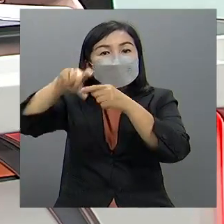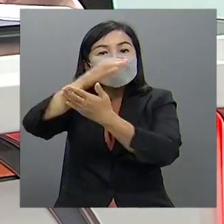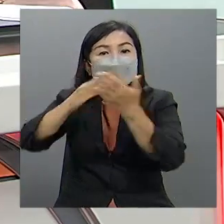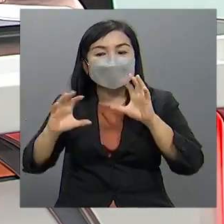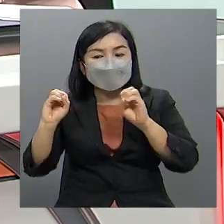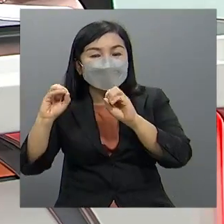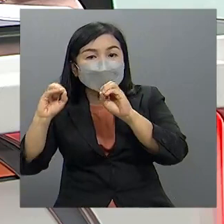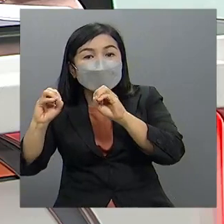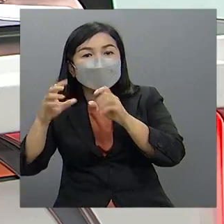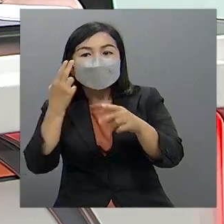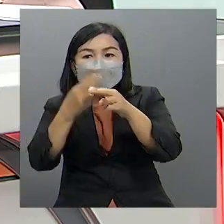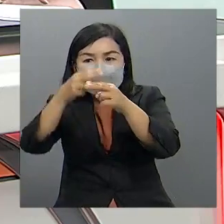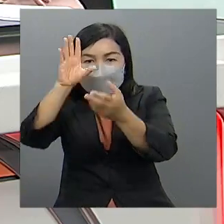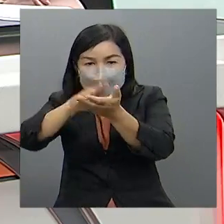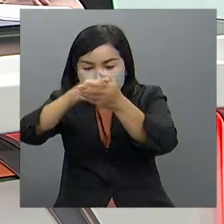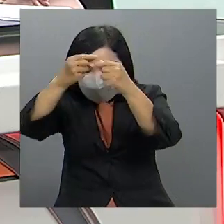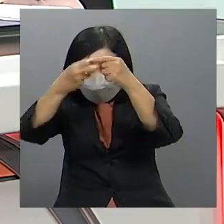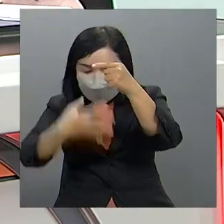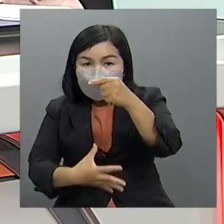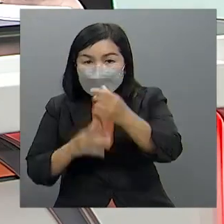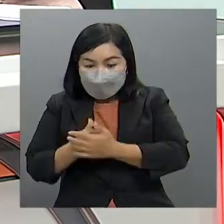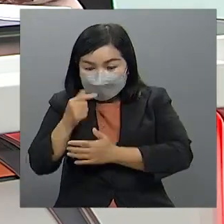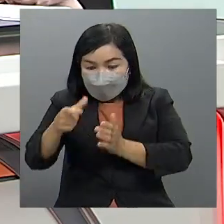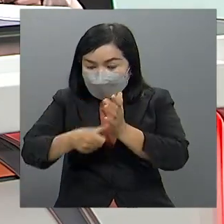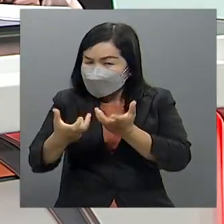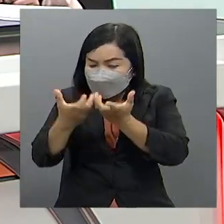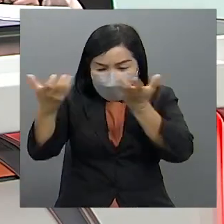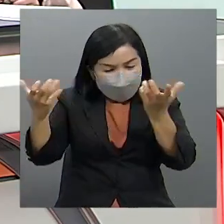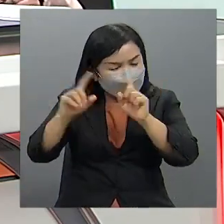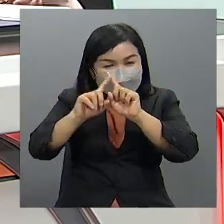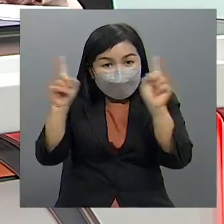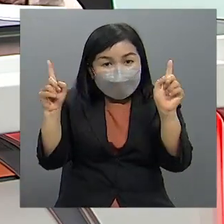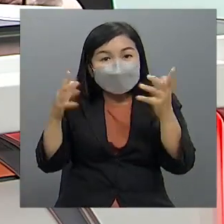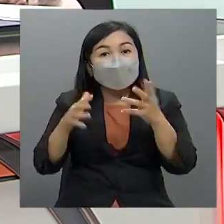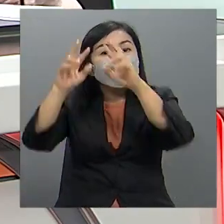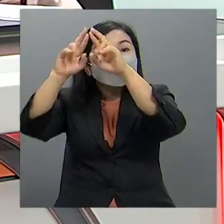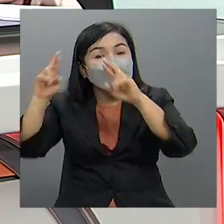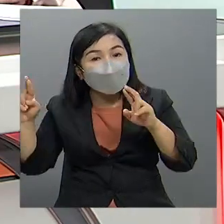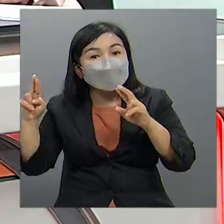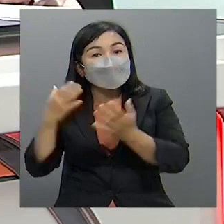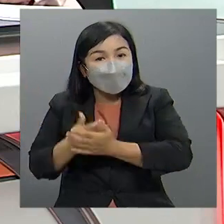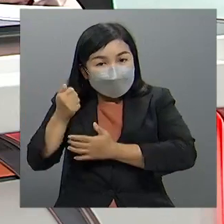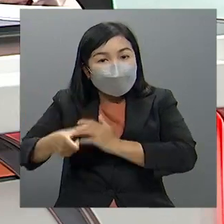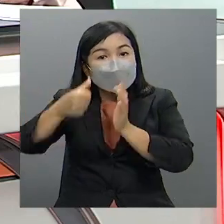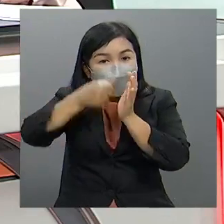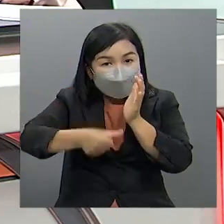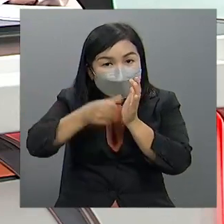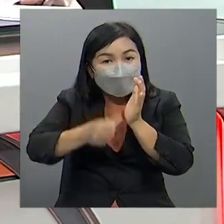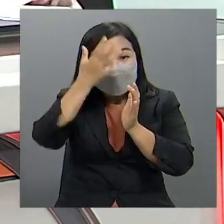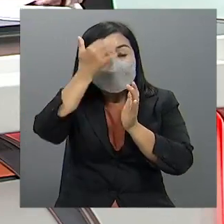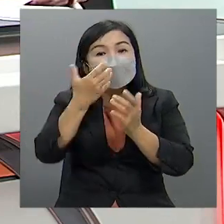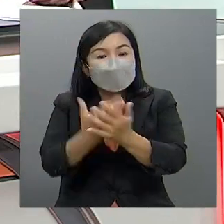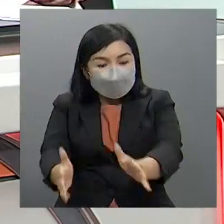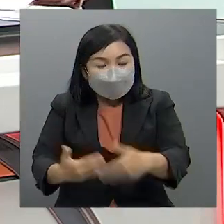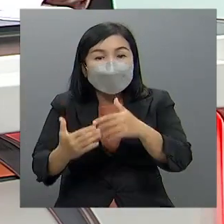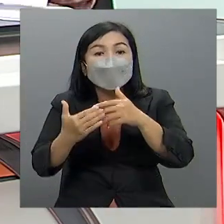ายชื่อเอาไปเรียกเก็บภาษีมันเป็นคนละส่วนกันแต่ผู้ประกอบการที่ถูกเรียกเก็บภาษีเนี่ยก็เพราะว่ารายได้ถึงเกณฑ์ที่จะต้องจ่